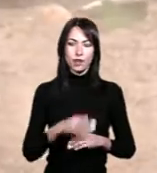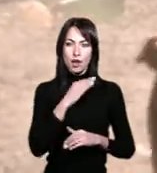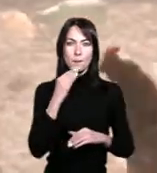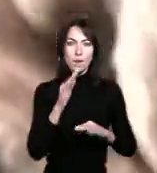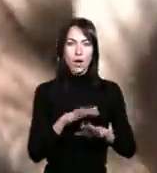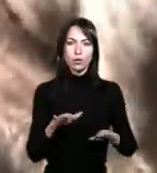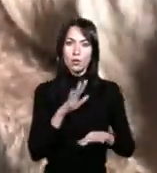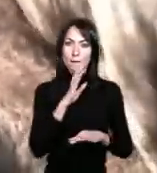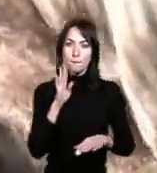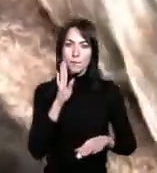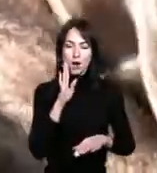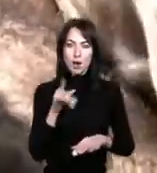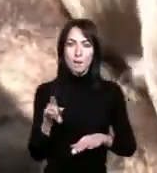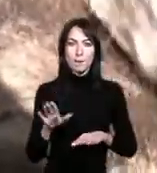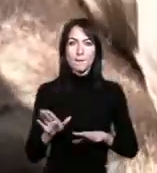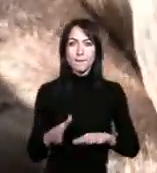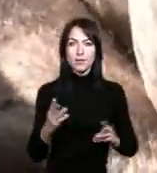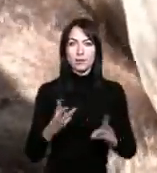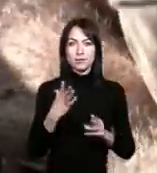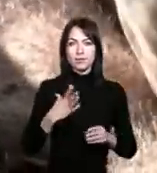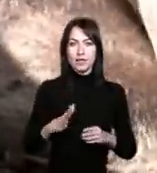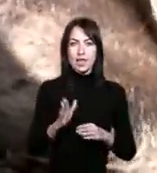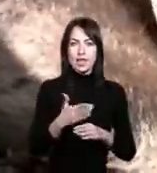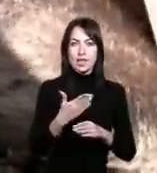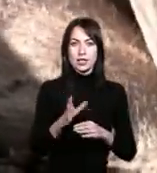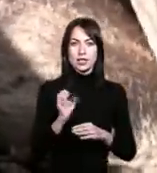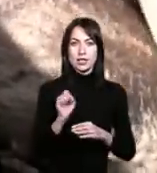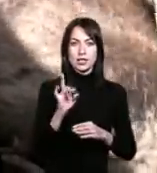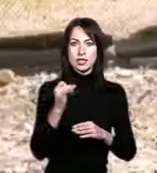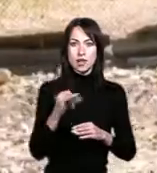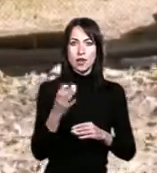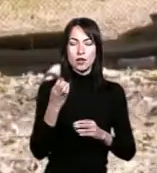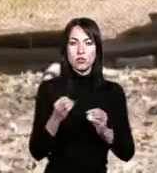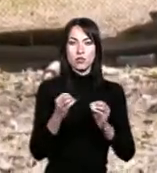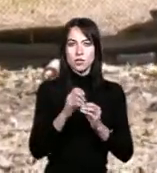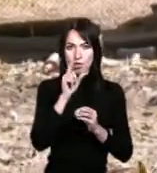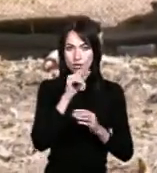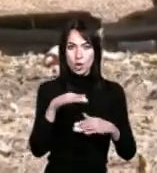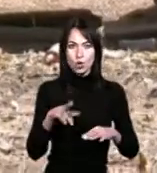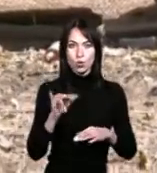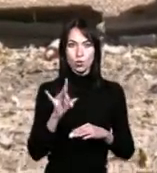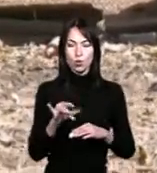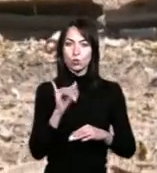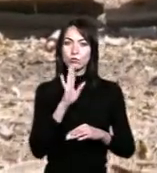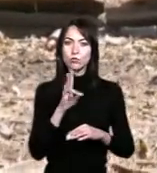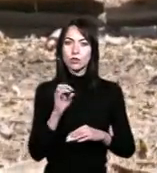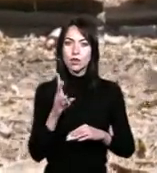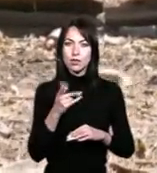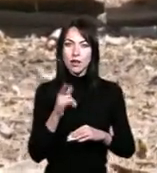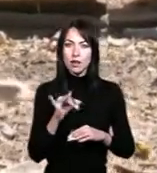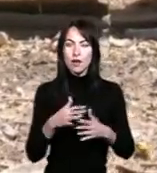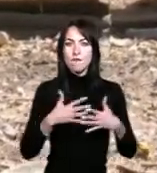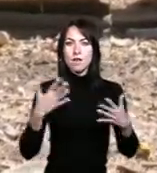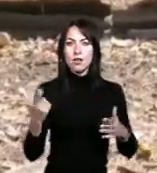Багатодітній мамі свині Фросі після пожежі доводиться ділити сарай ще з десятком курей. У Наталі Мостової велике господарство, і це перше,